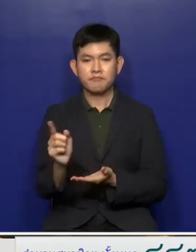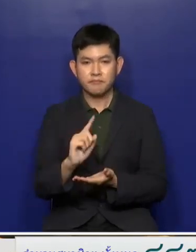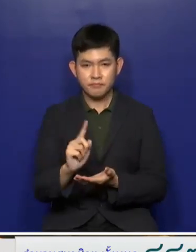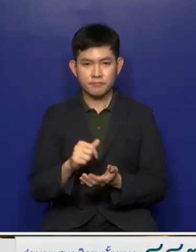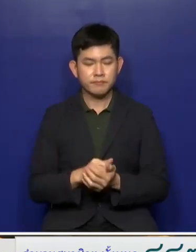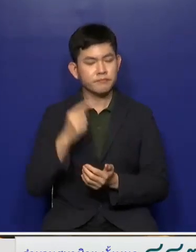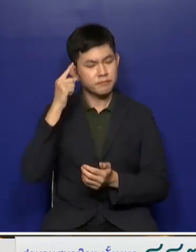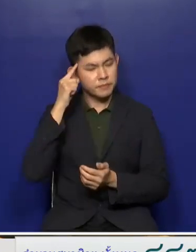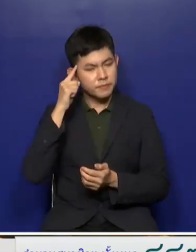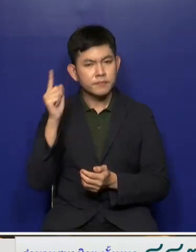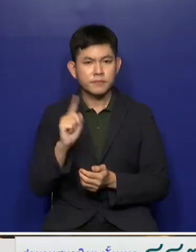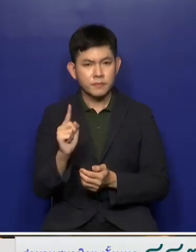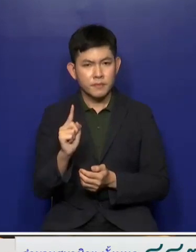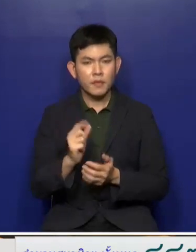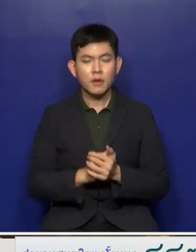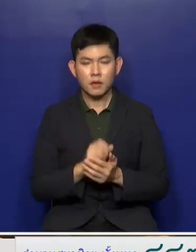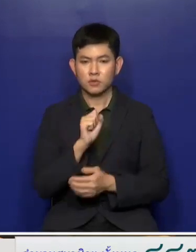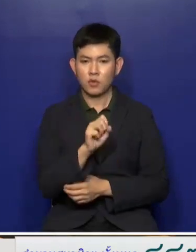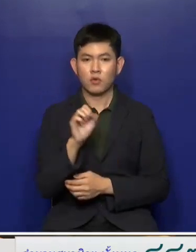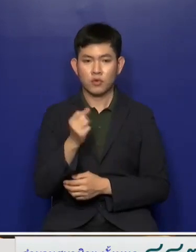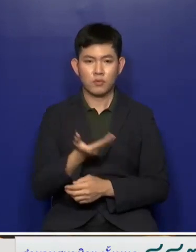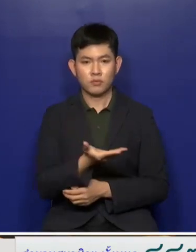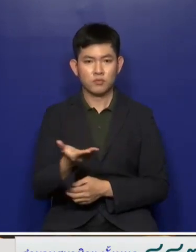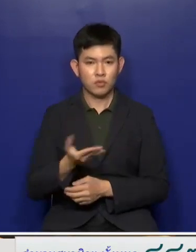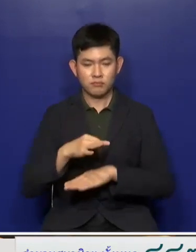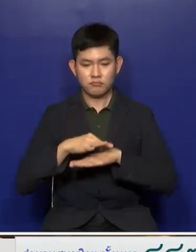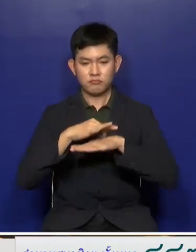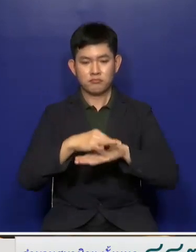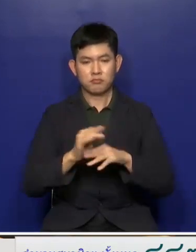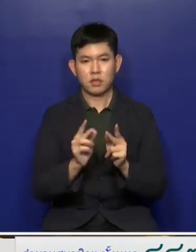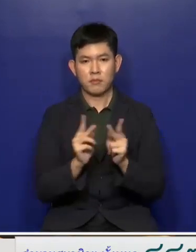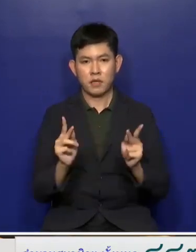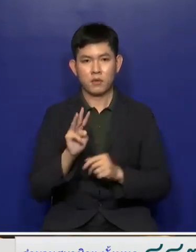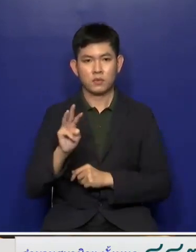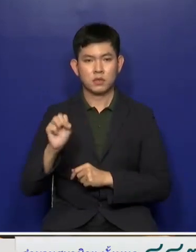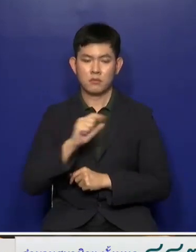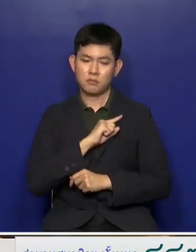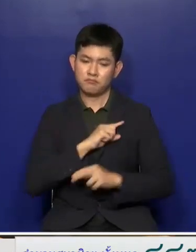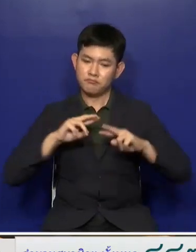ห็นควรว่าให้สภาผู้แทนราษฎรเนี่ยได้ตั้งคณะกรรมการวิสามัญศึกษาเรื่อง